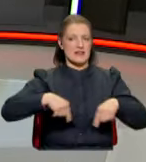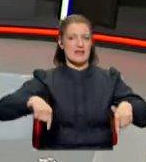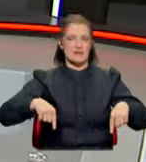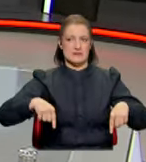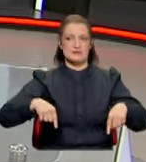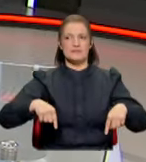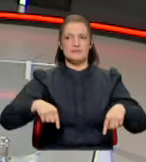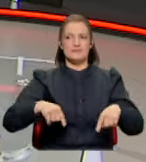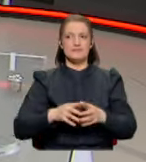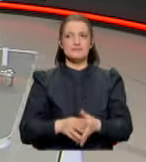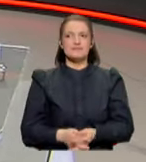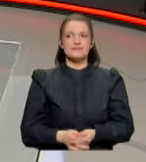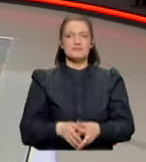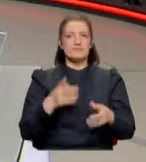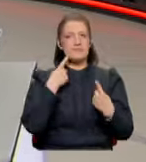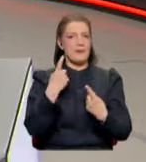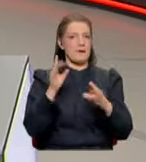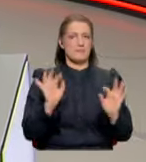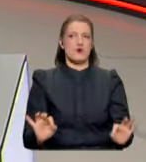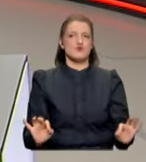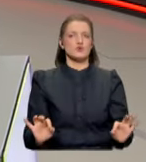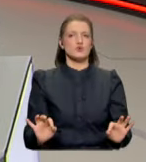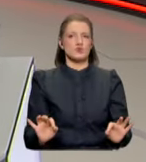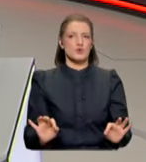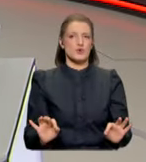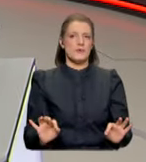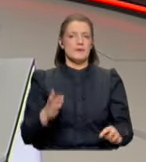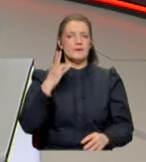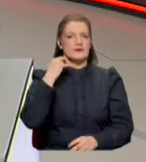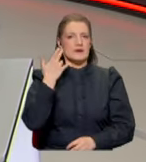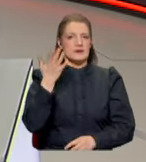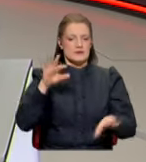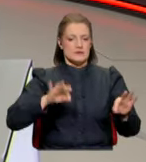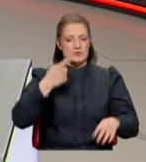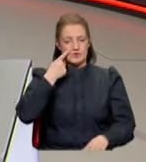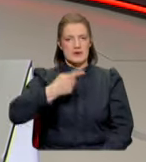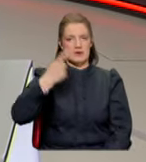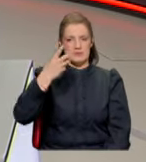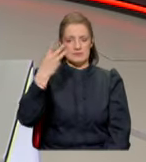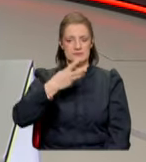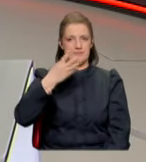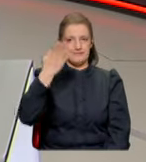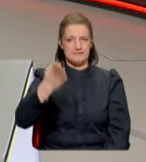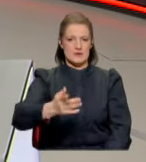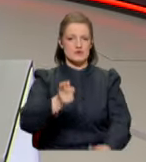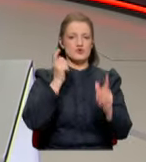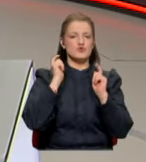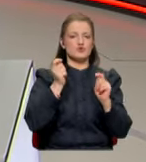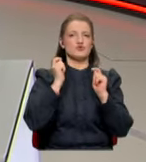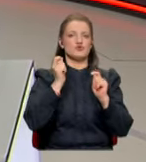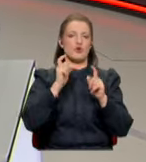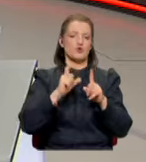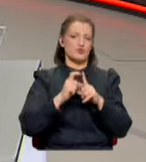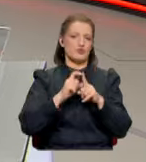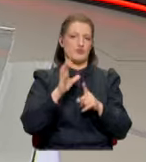bakacağız ve hatta bakmaya başlıyoruz Efendim şimdi Cumhurbaşkanı Erdoğan'ın zor bir